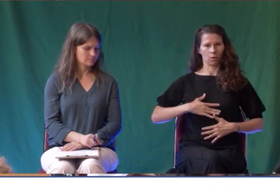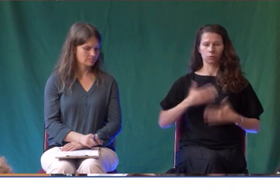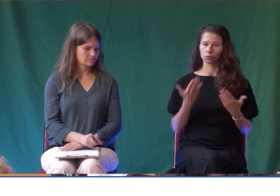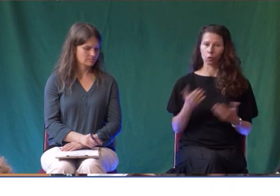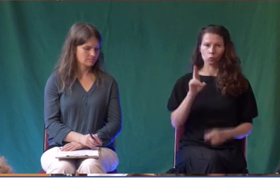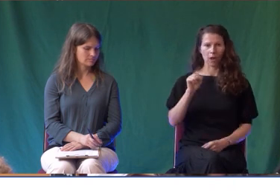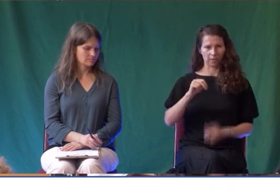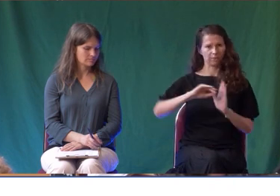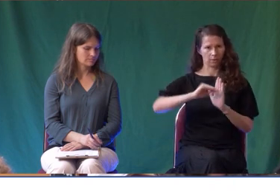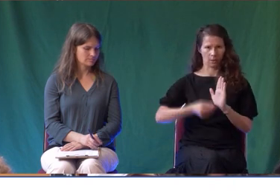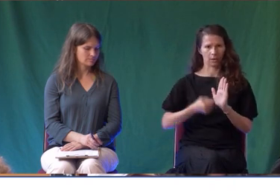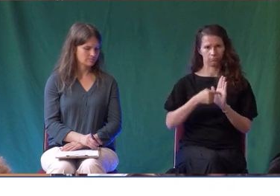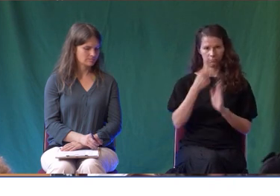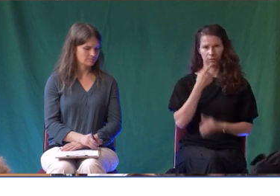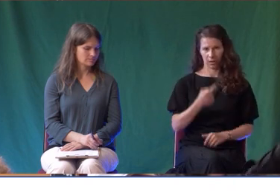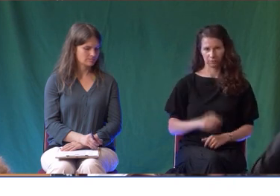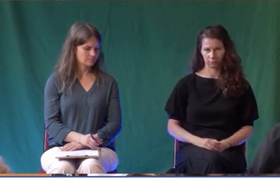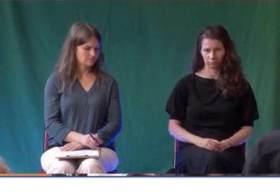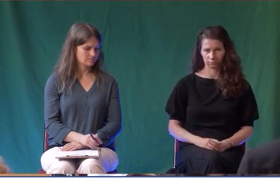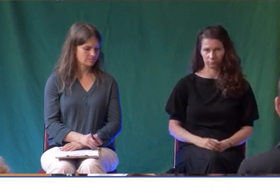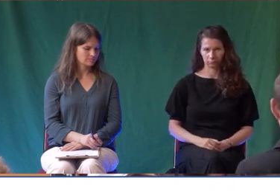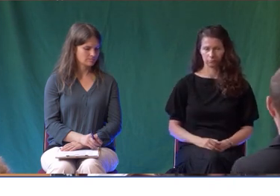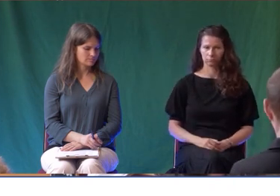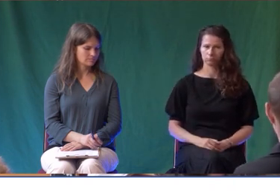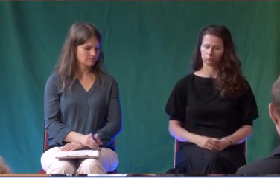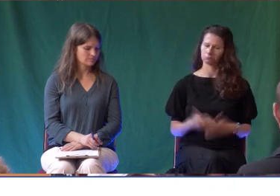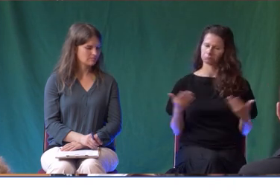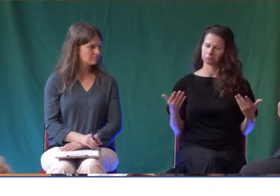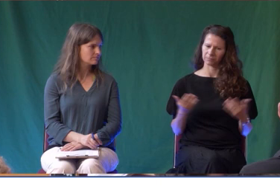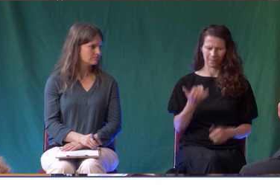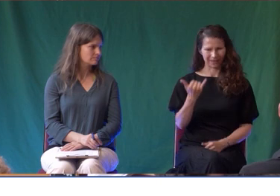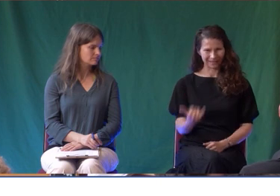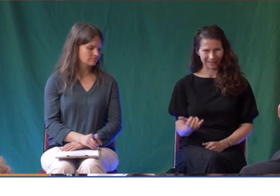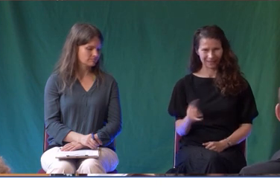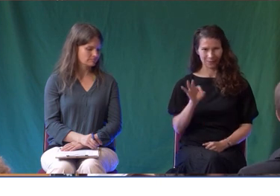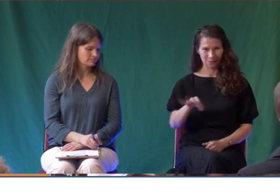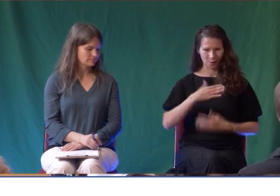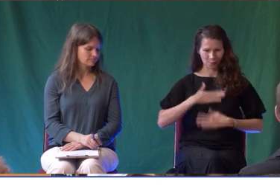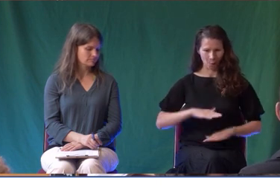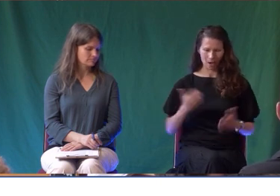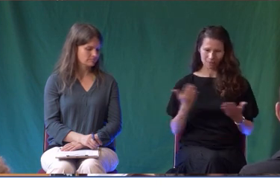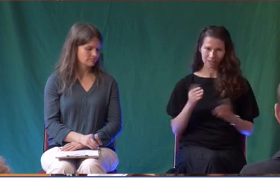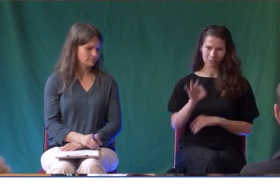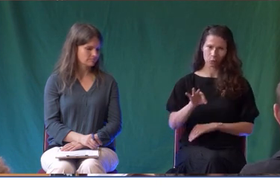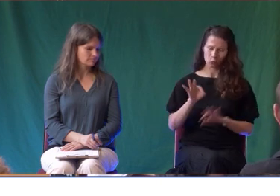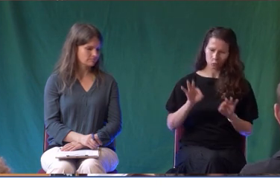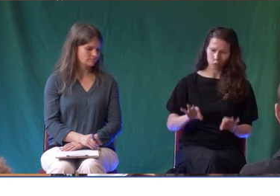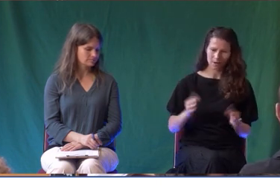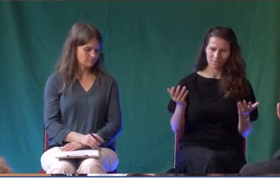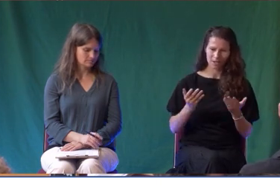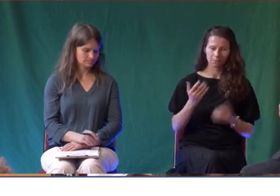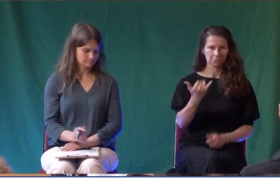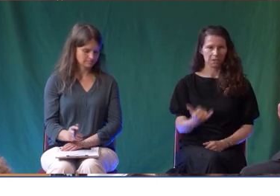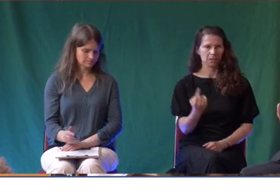un-vertrag das ist die Frage was ist gut für das Kind was will das Kind und